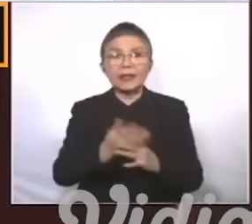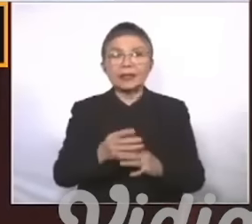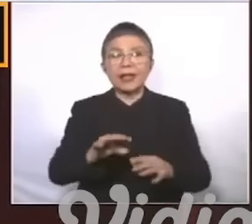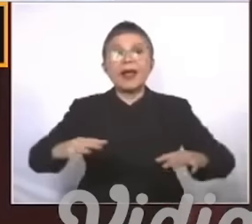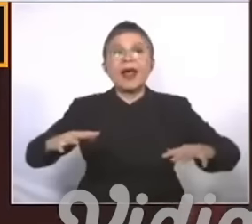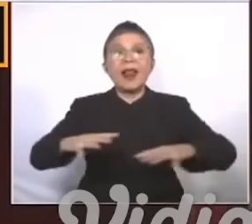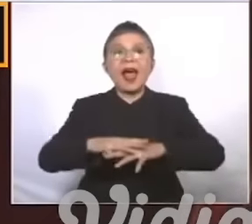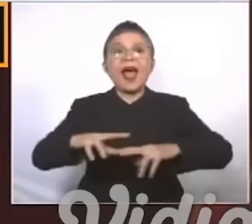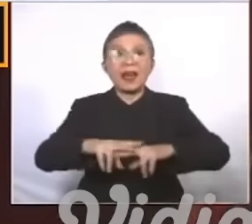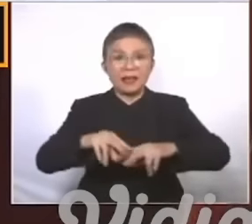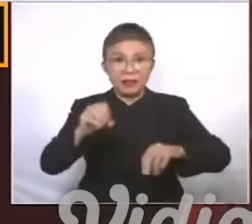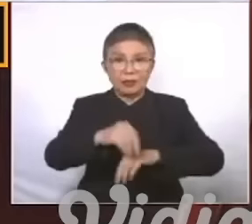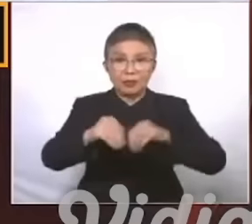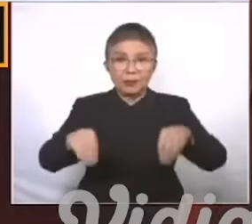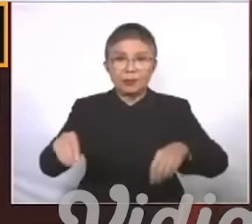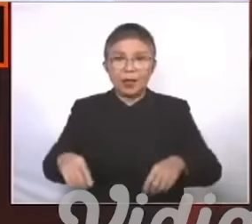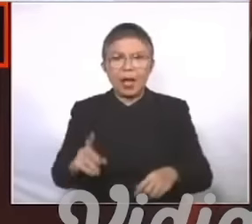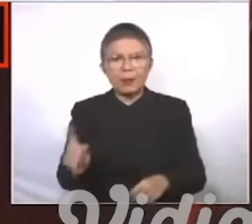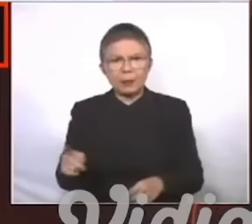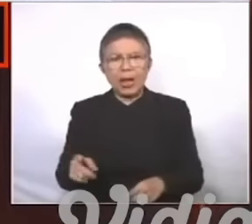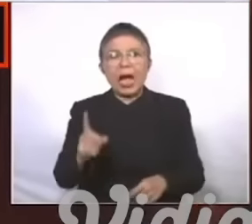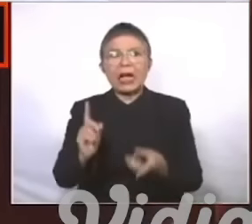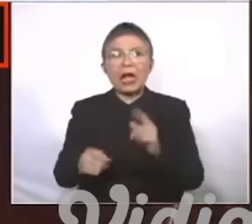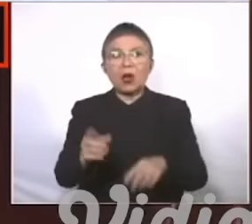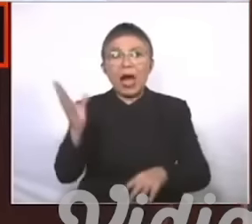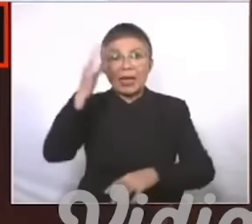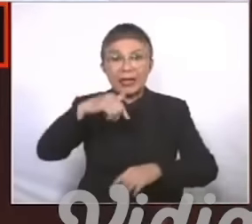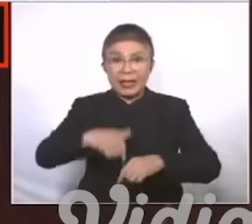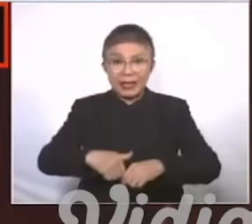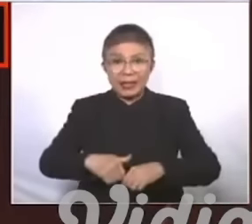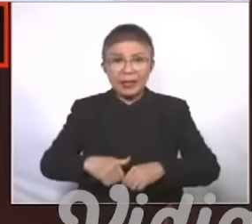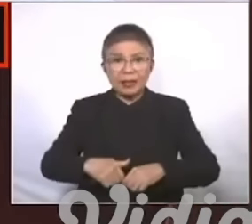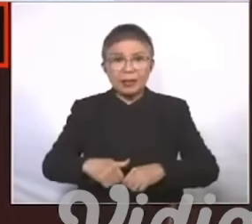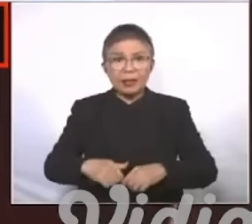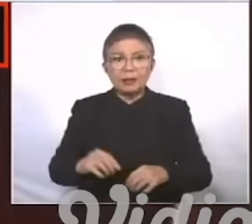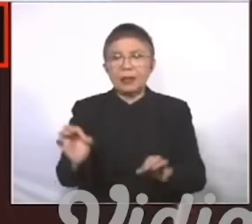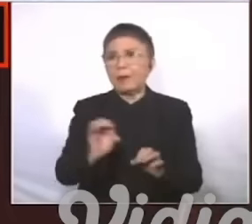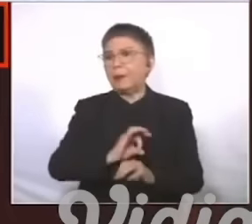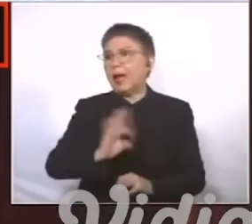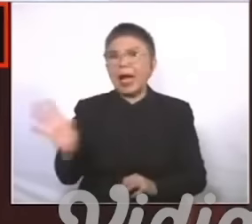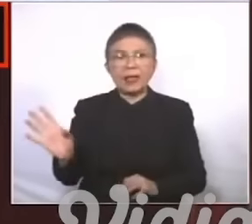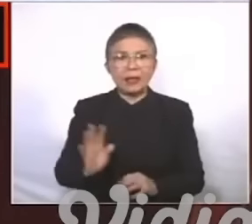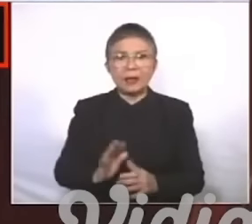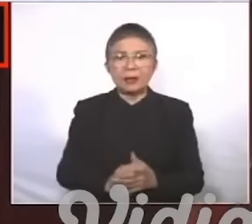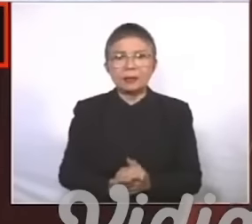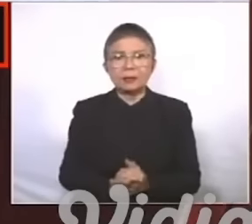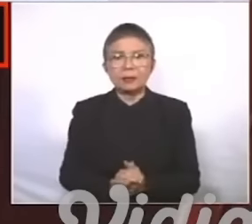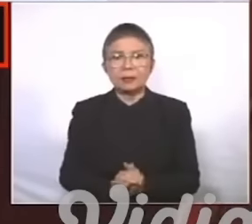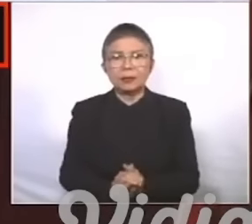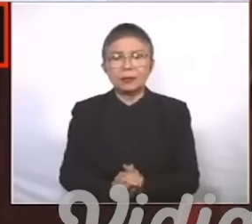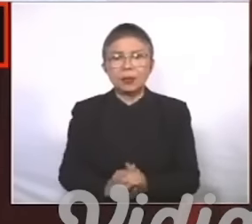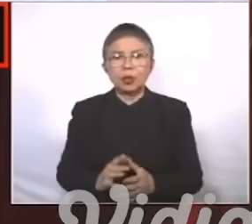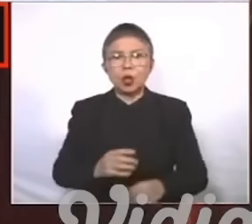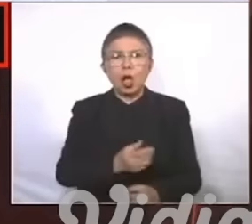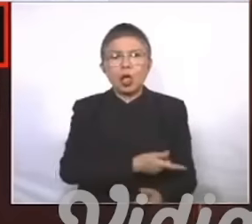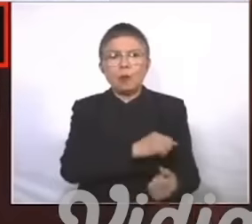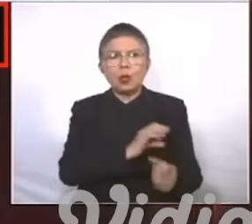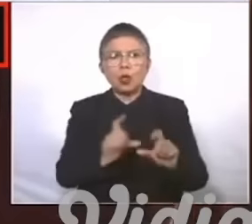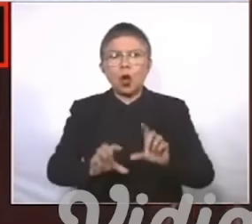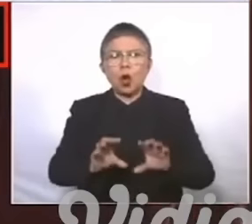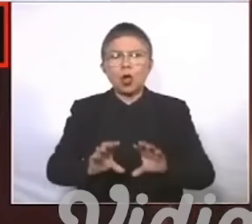lahan. Karena kalau sampai hari ini begitu, maka tidak akan pernah ada kemampuan rakyat